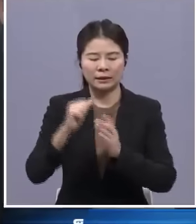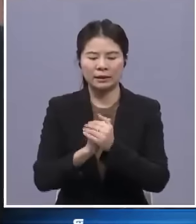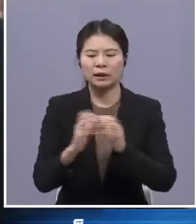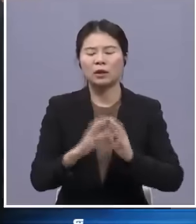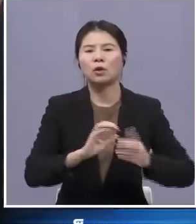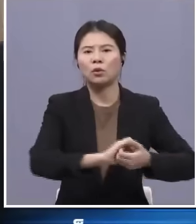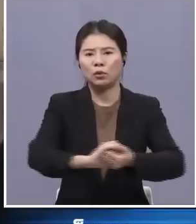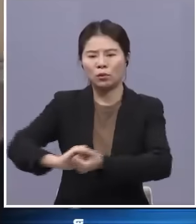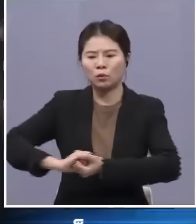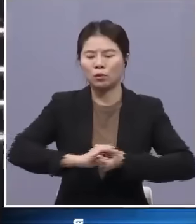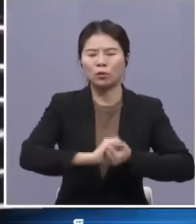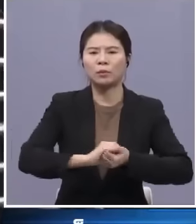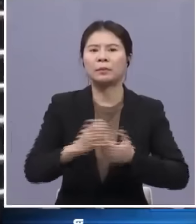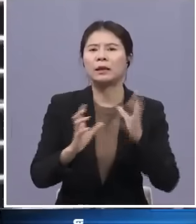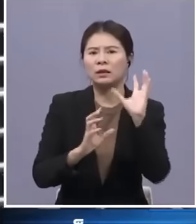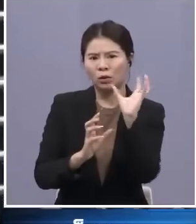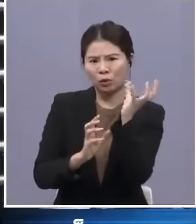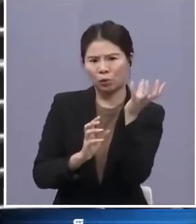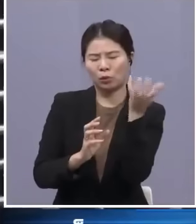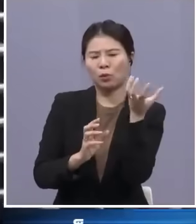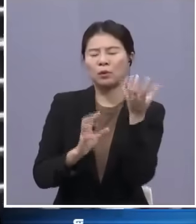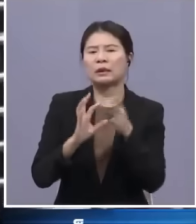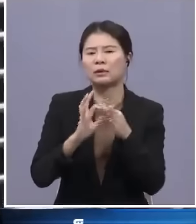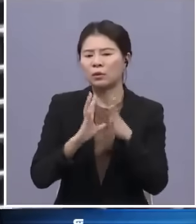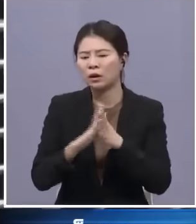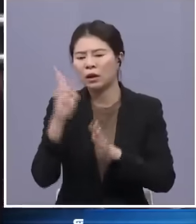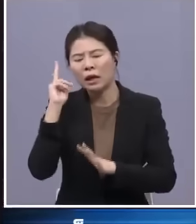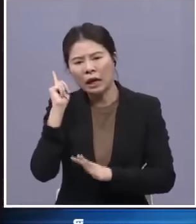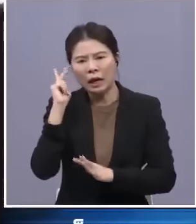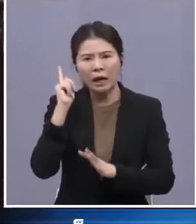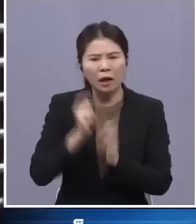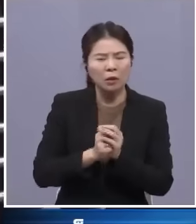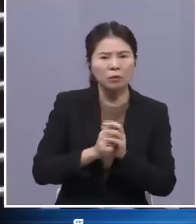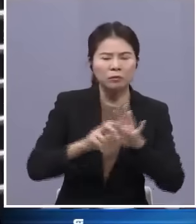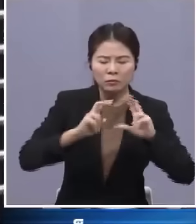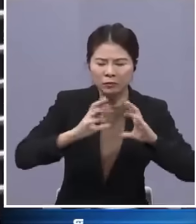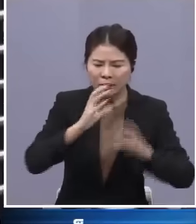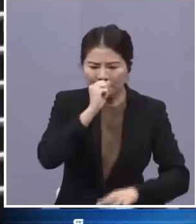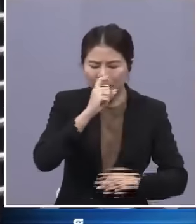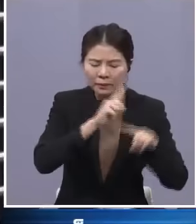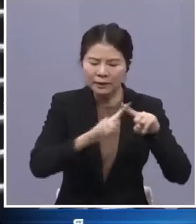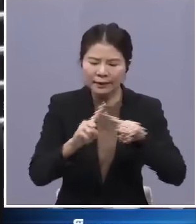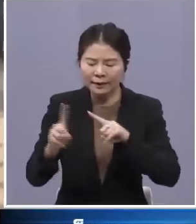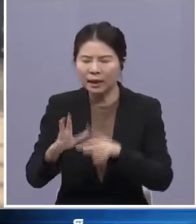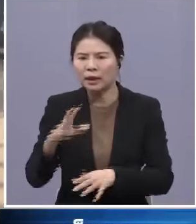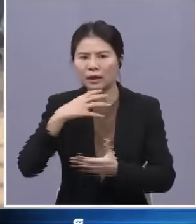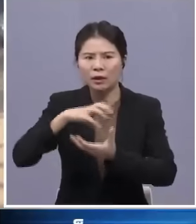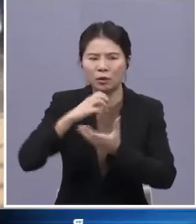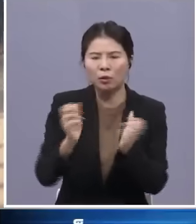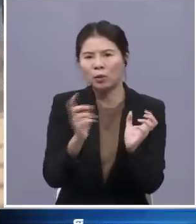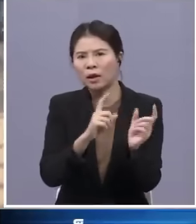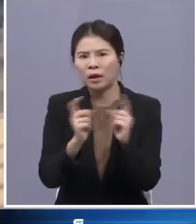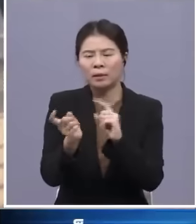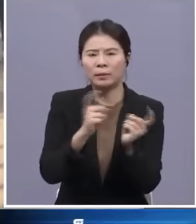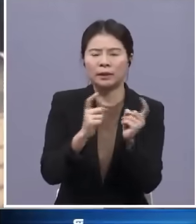ากลมากขึ้นรวมถึงการแบ่งปันข้อมูลและทรัพยากรเพื่อจัดการกับกลุ่มอาชญากรและก่อการร้ายที่มุ่งทำร้ายประเทศ